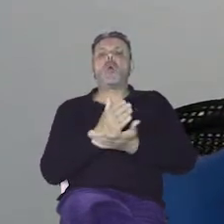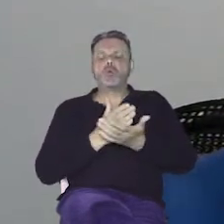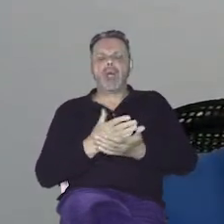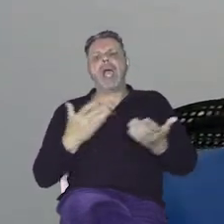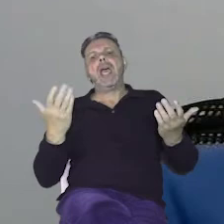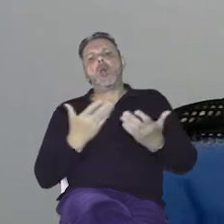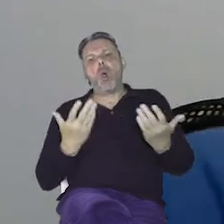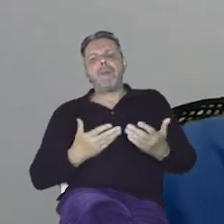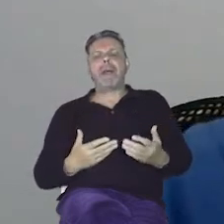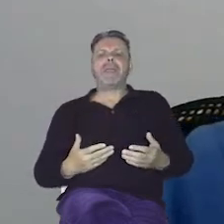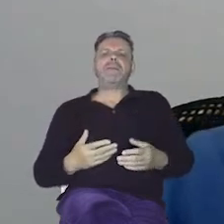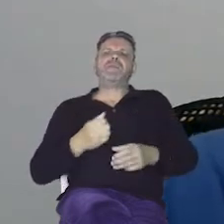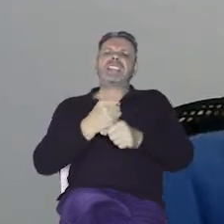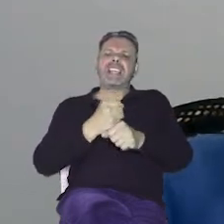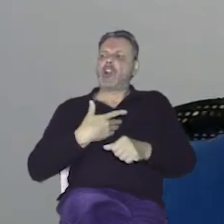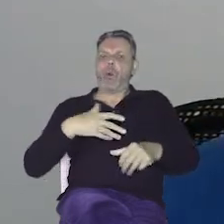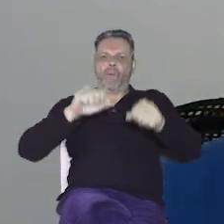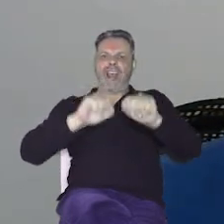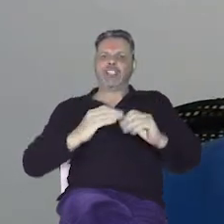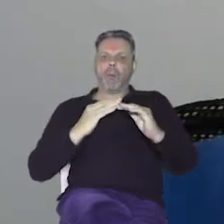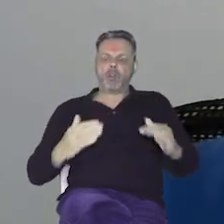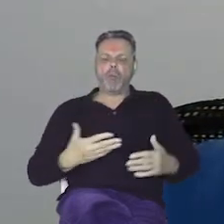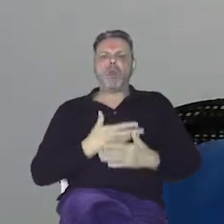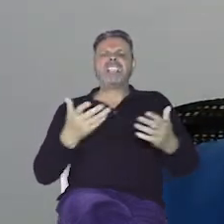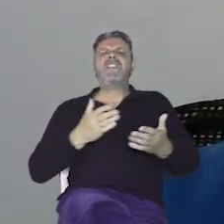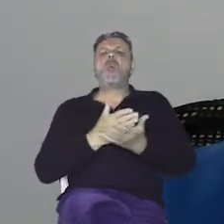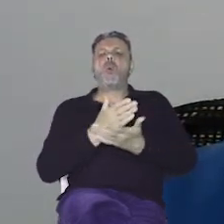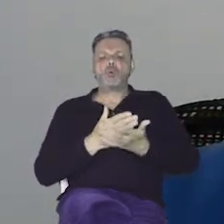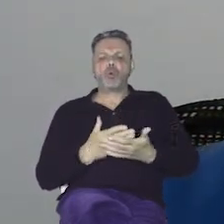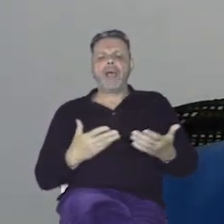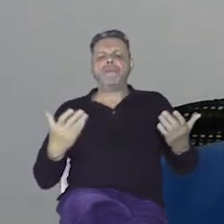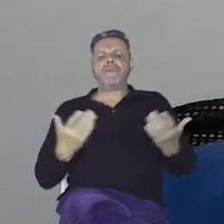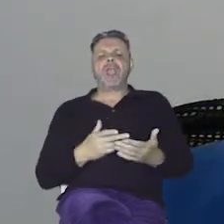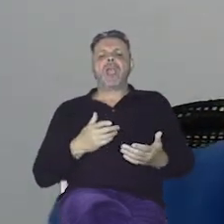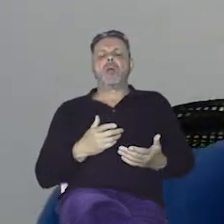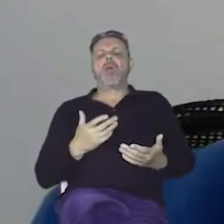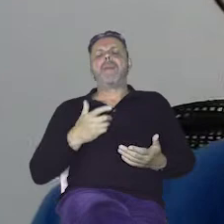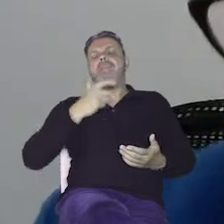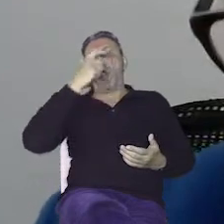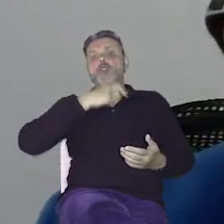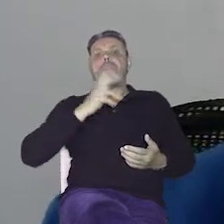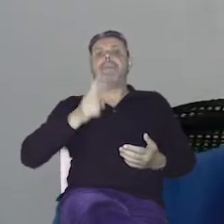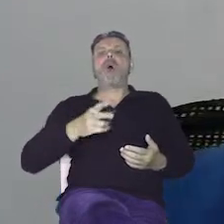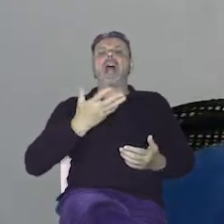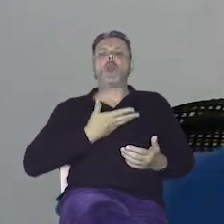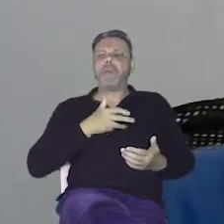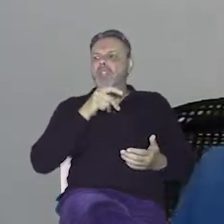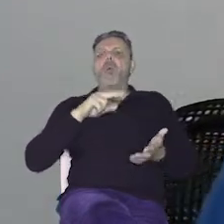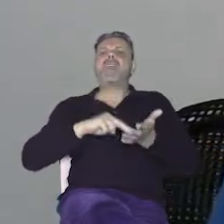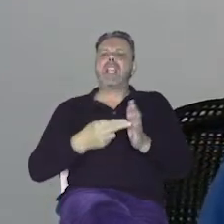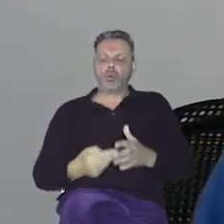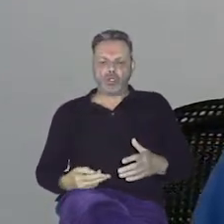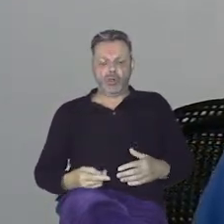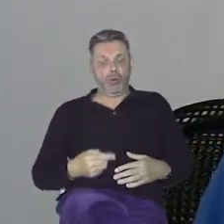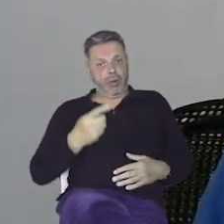bi ga zadržao u vlastitom domu i svih onih usluga koje bi osoba mogla dobiti u instituciji.